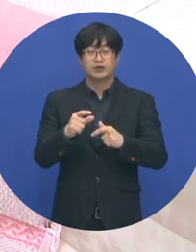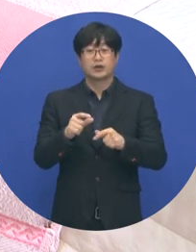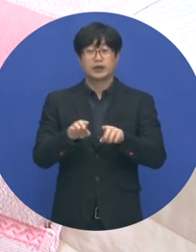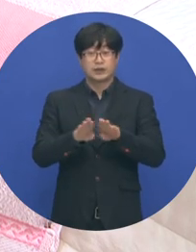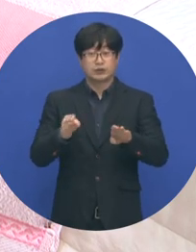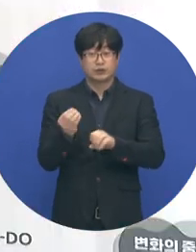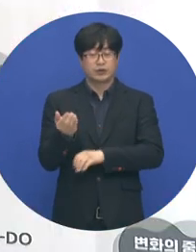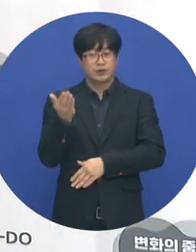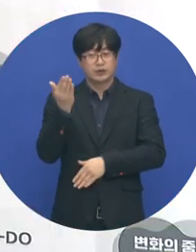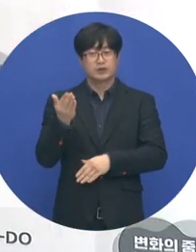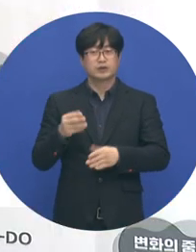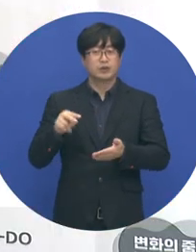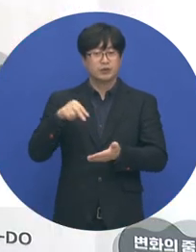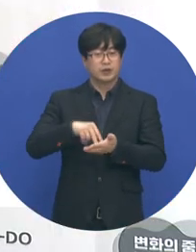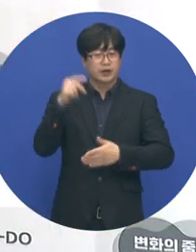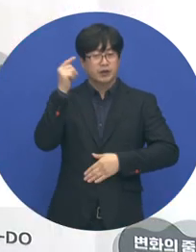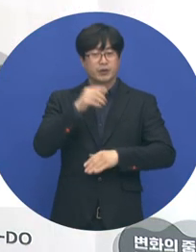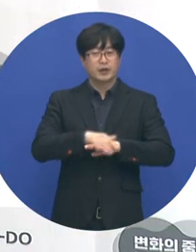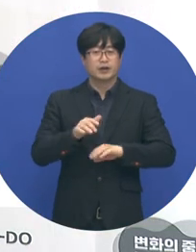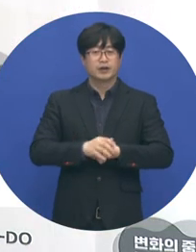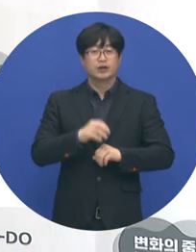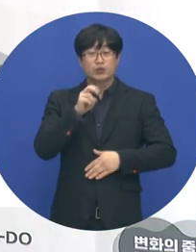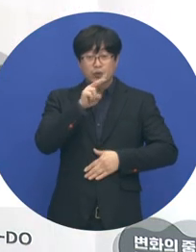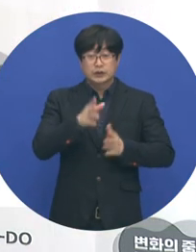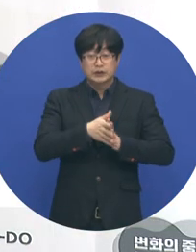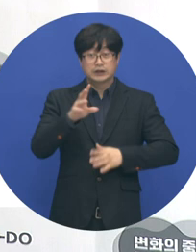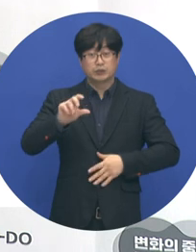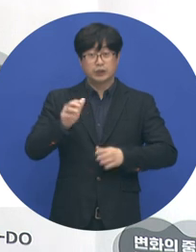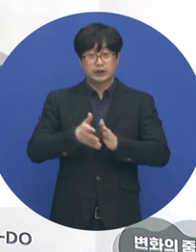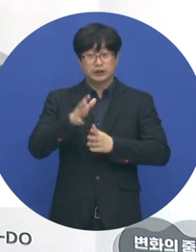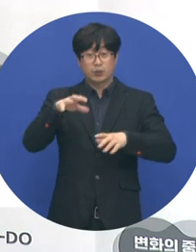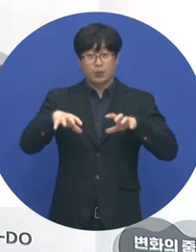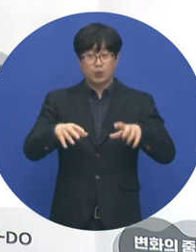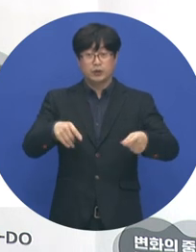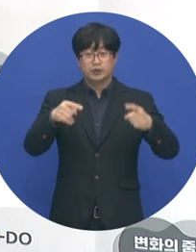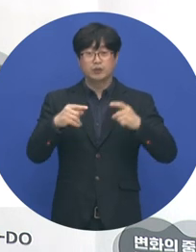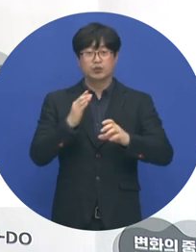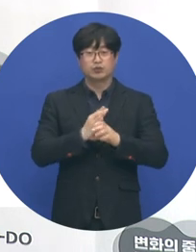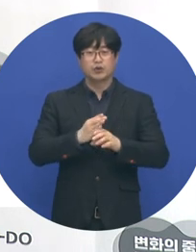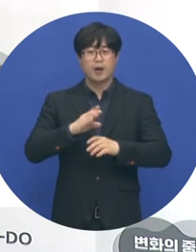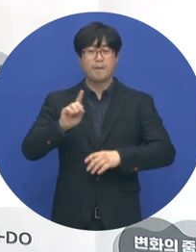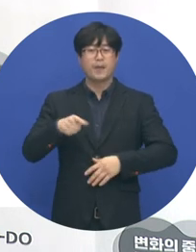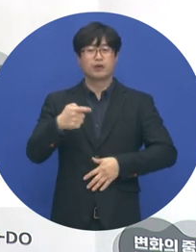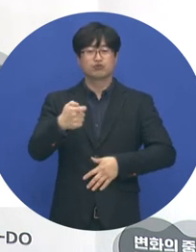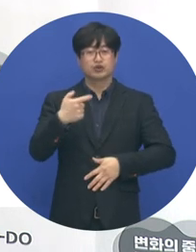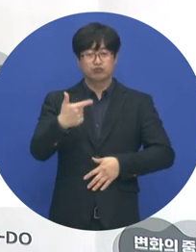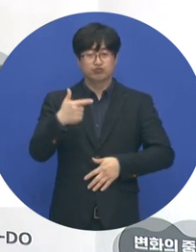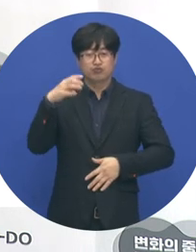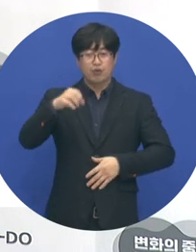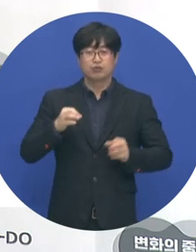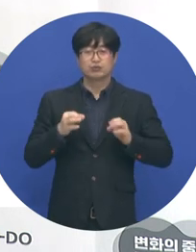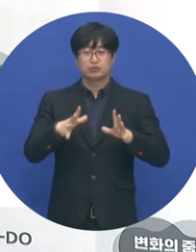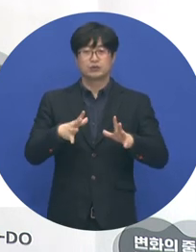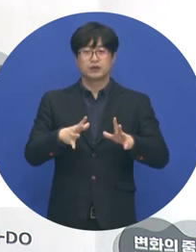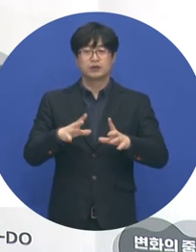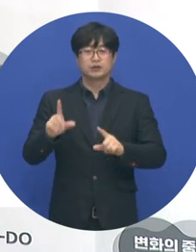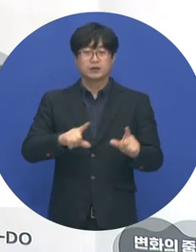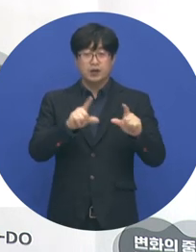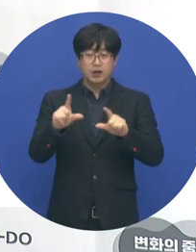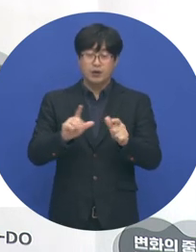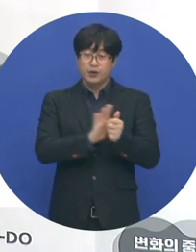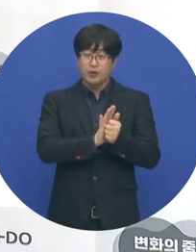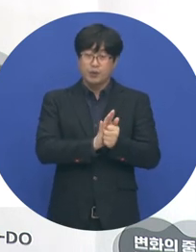만들 계획. 현재 용인시 등 15개 시군이 함께하고 있으며 약 166억 원을 투입하여